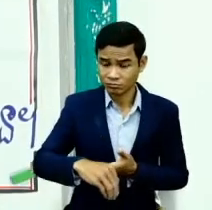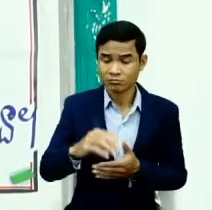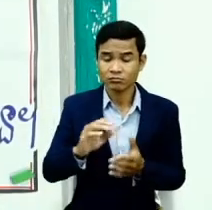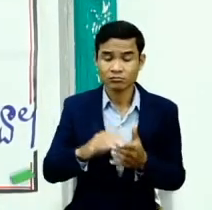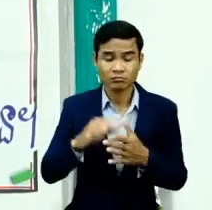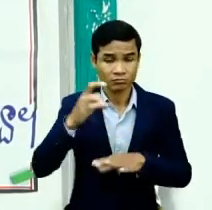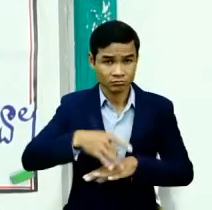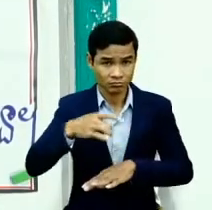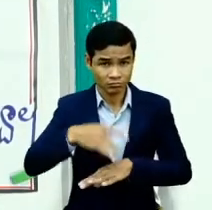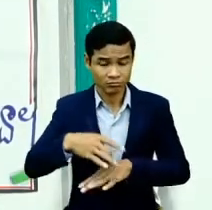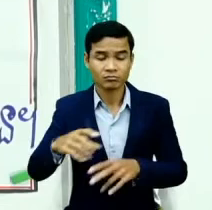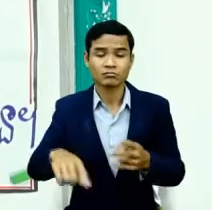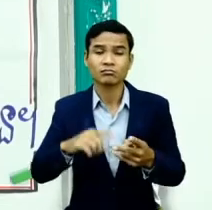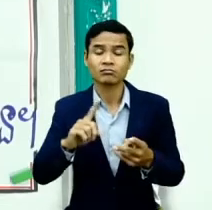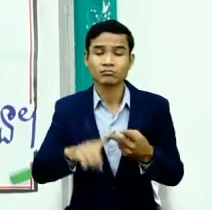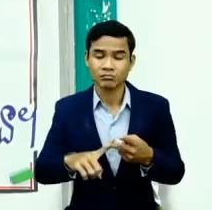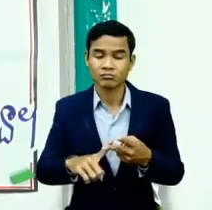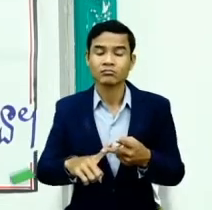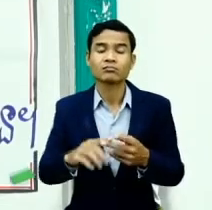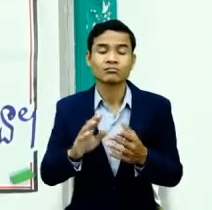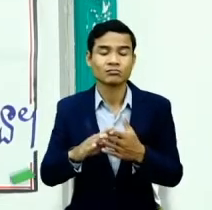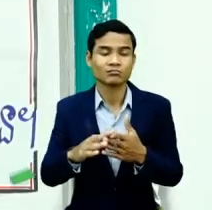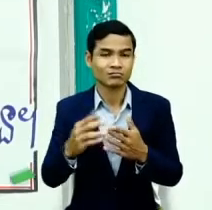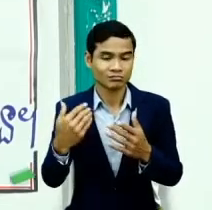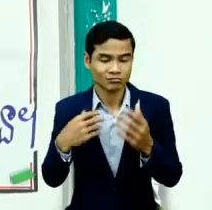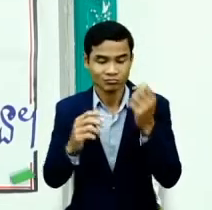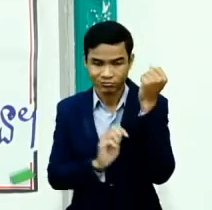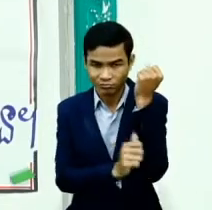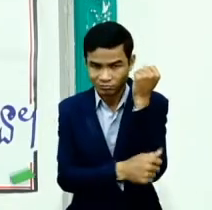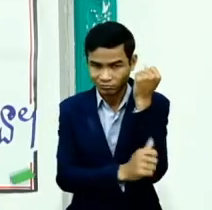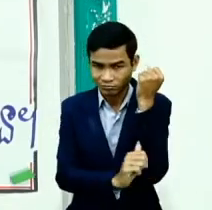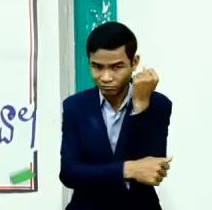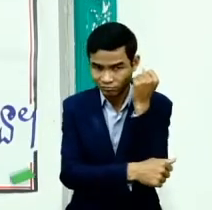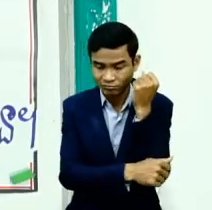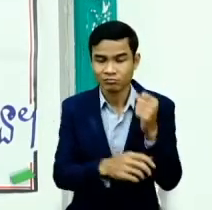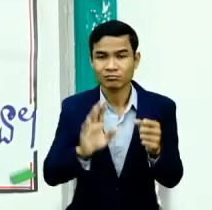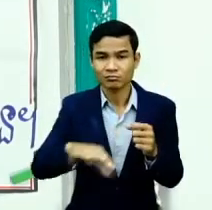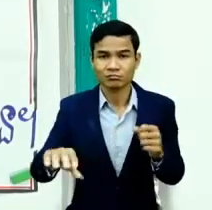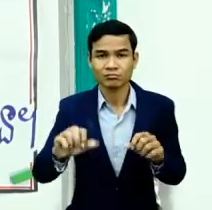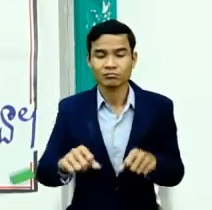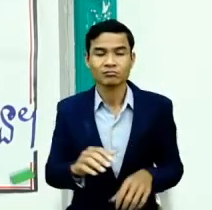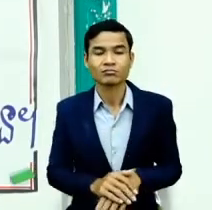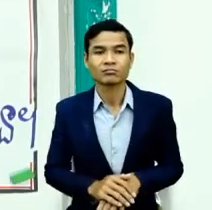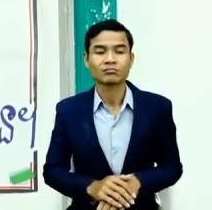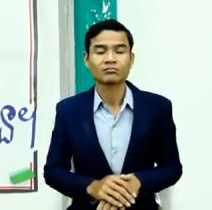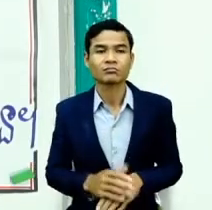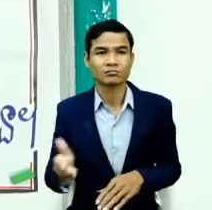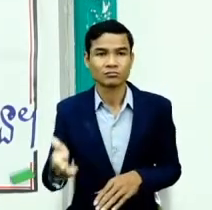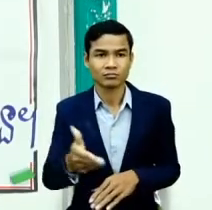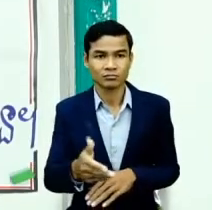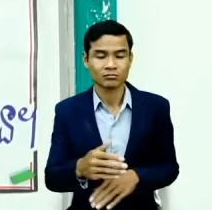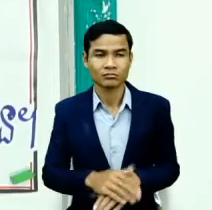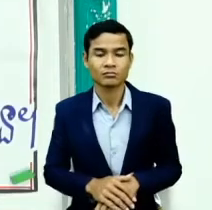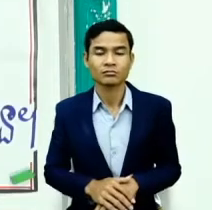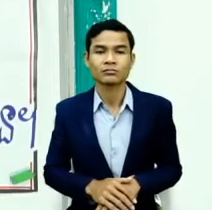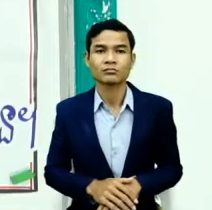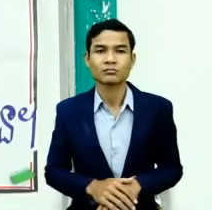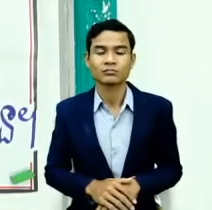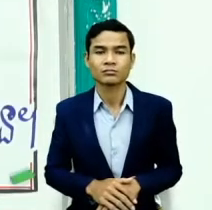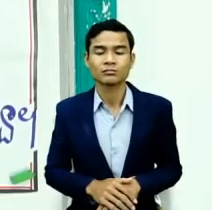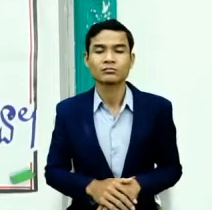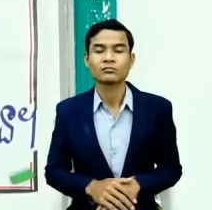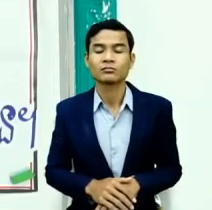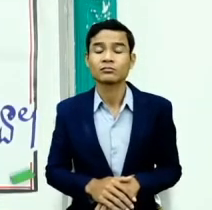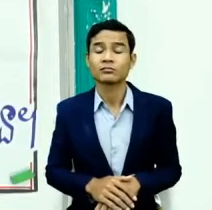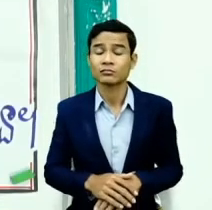lớp rứ cô đam đầm lốn mì cha để cho nên bộ rồi bỏ cô đam ở lớp phong rứ cô đam